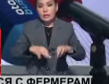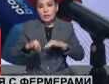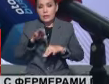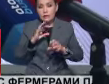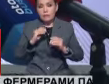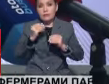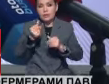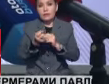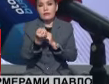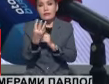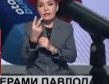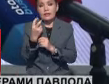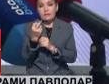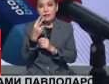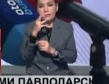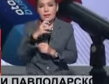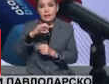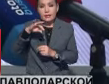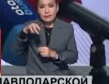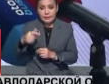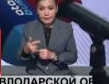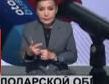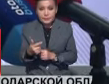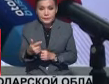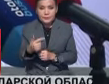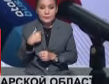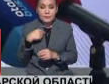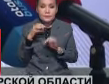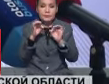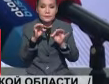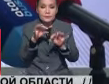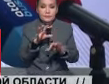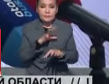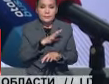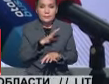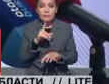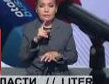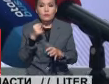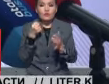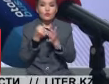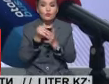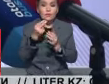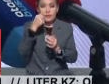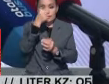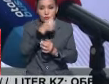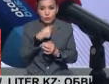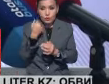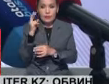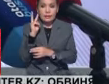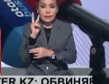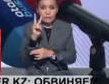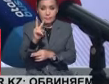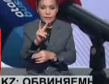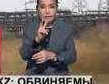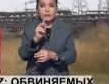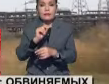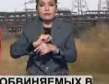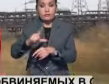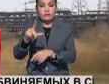вложили 12 миллиардов тенге. И, как я уже упоминала, до конца этого года трамвайное движение будет